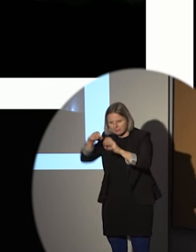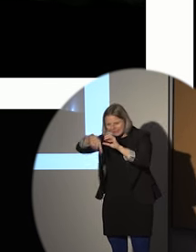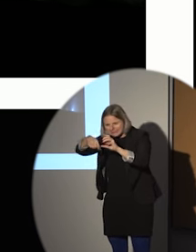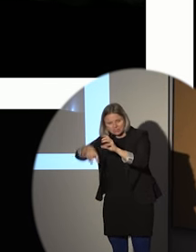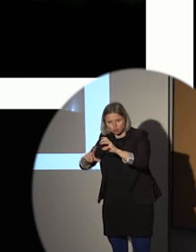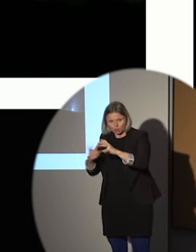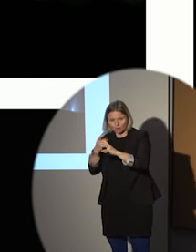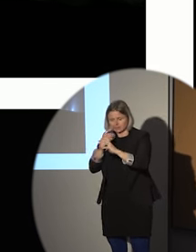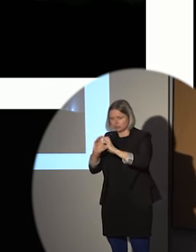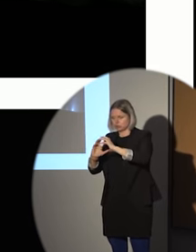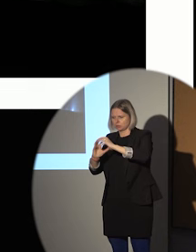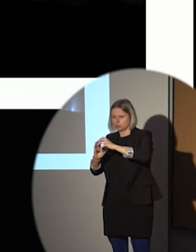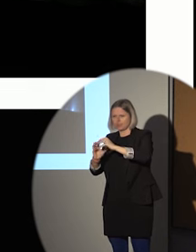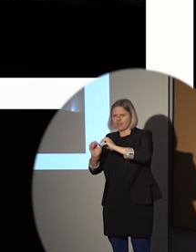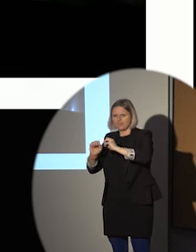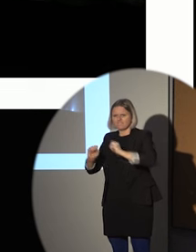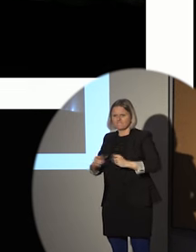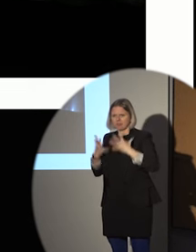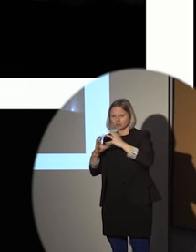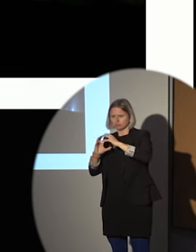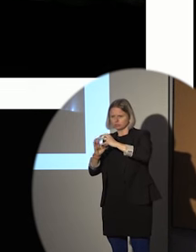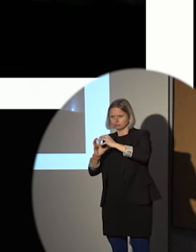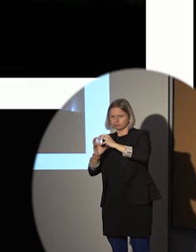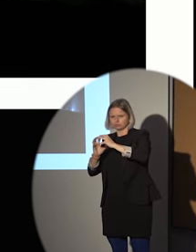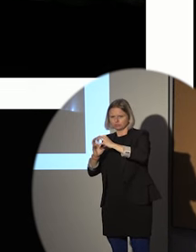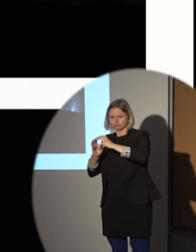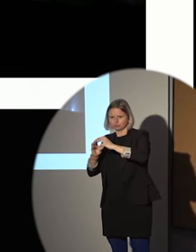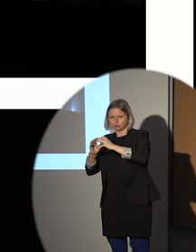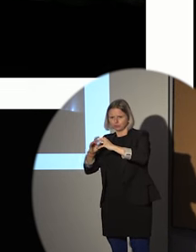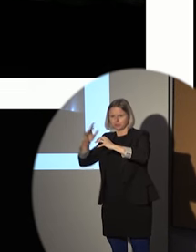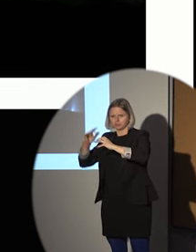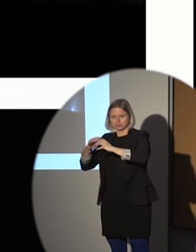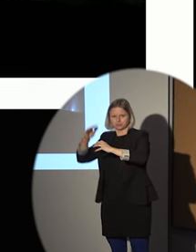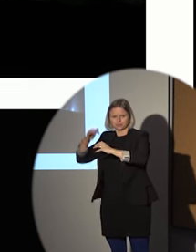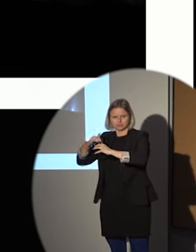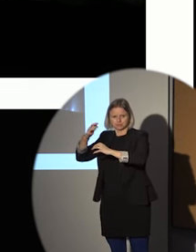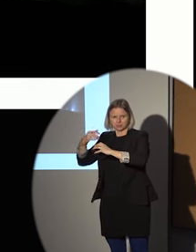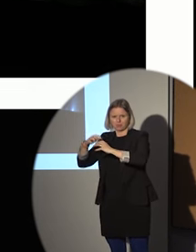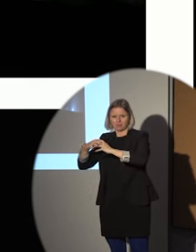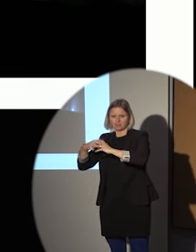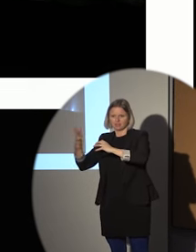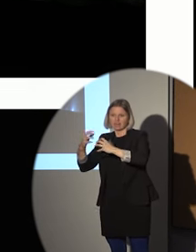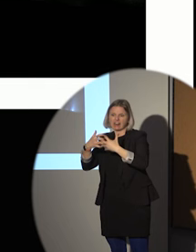satellite et dues aux effets de marée dus à la grande planète Saturne.